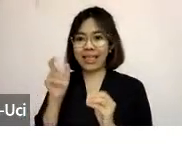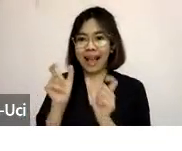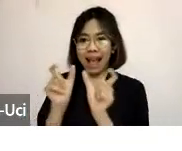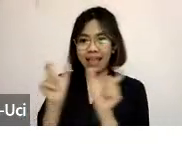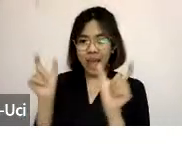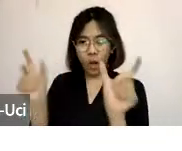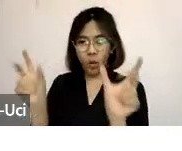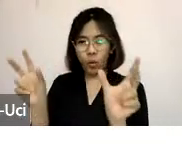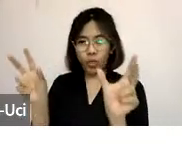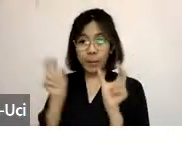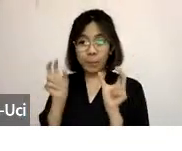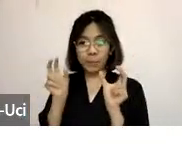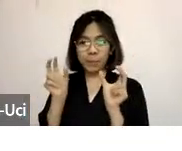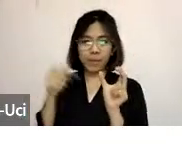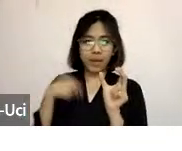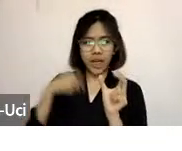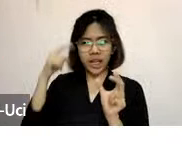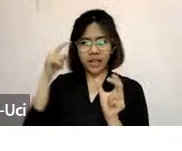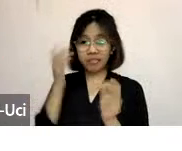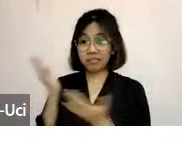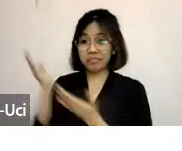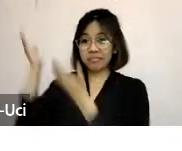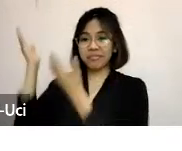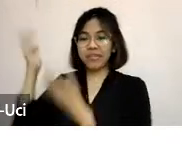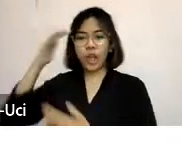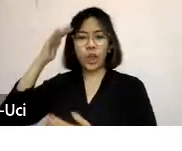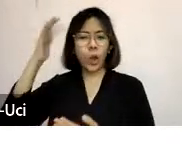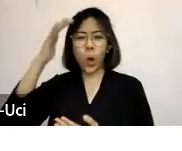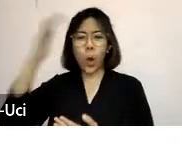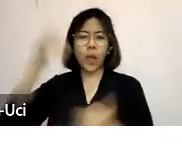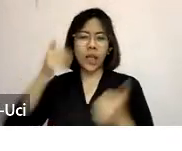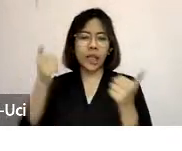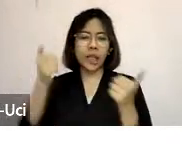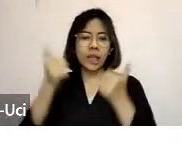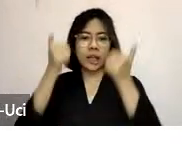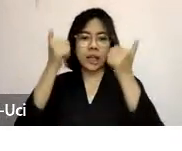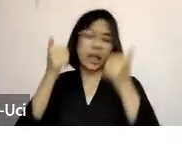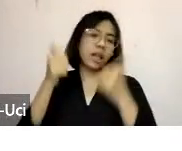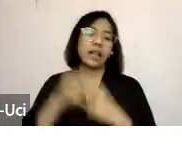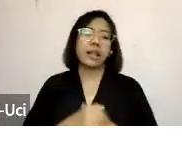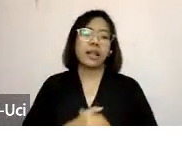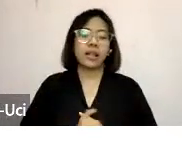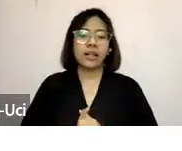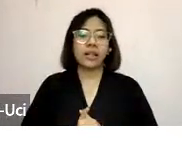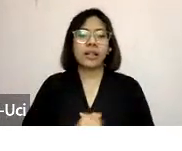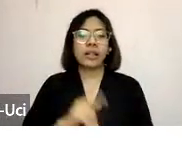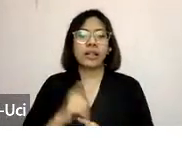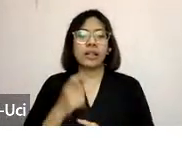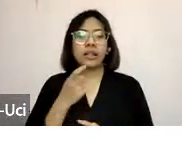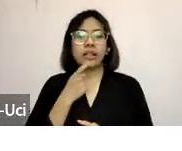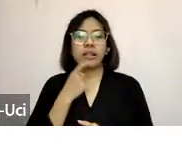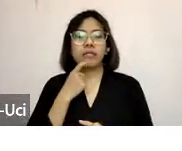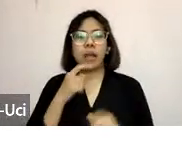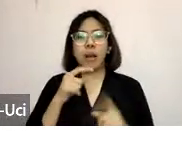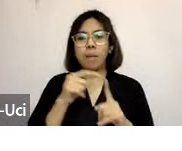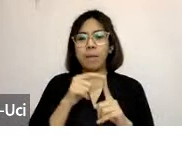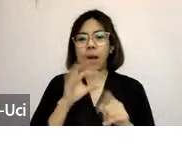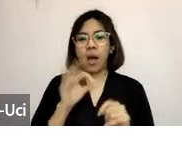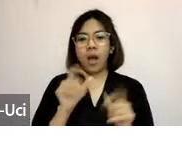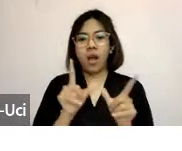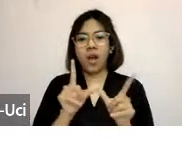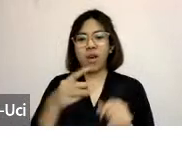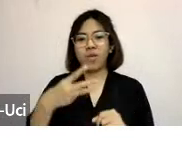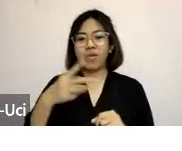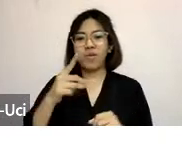teori yang sangat terkenal dari UFO ya powerslaves now Let's